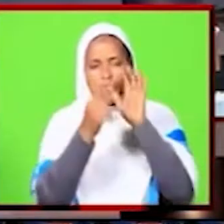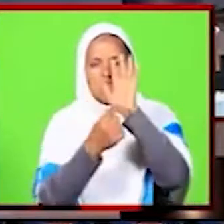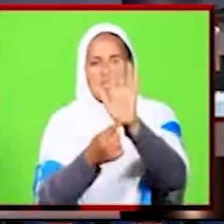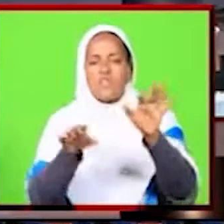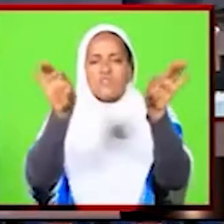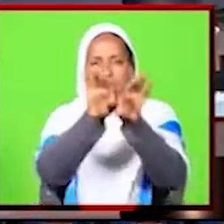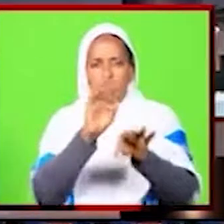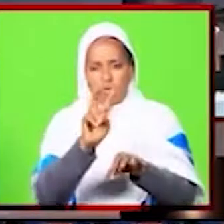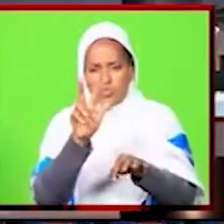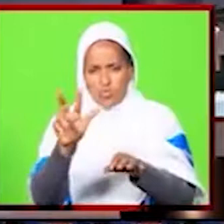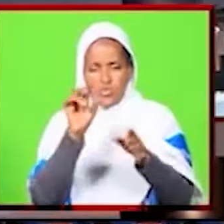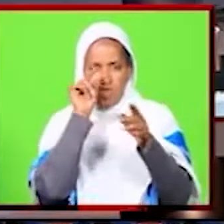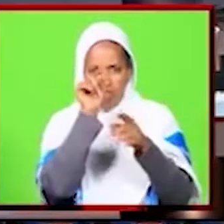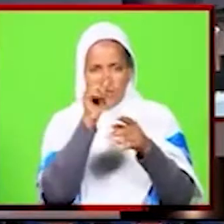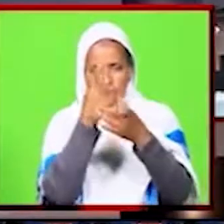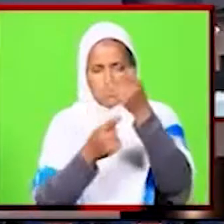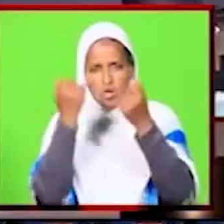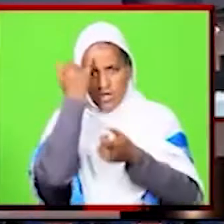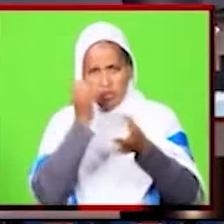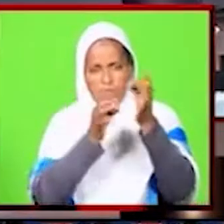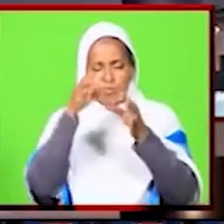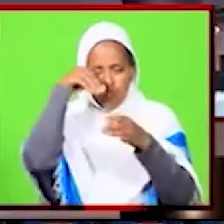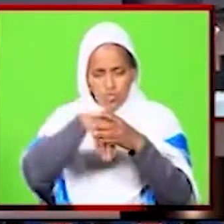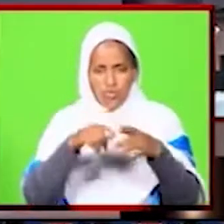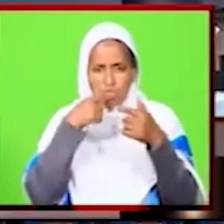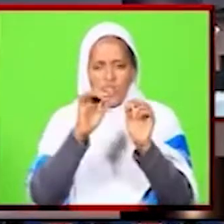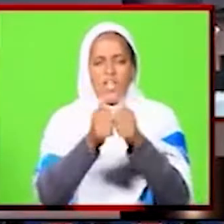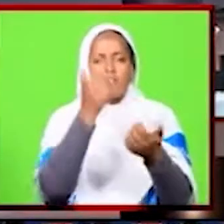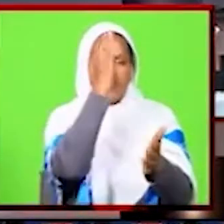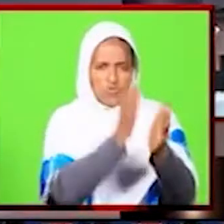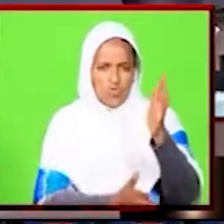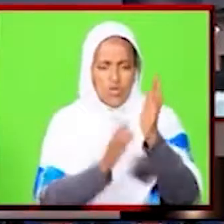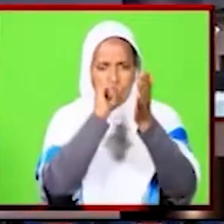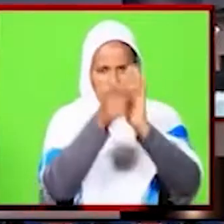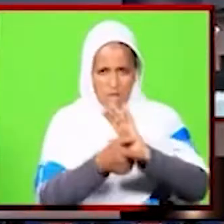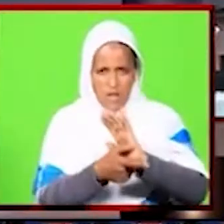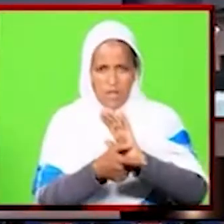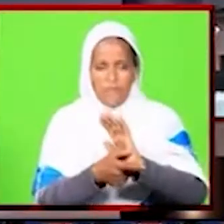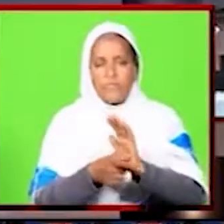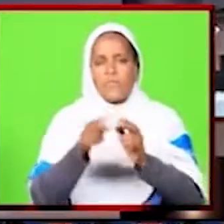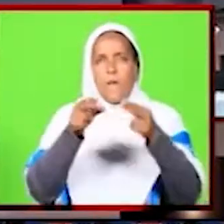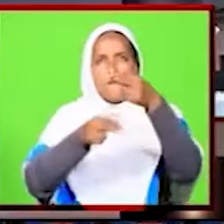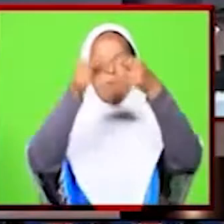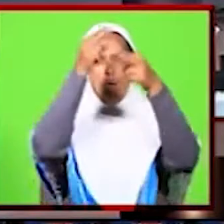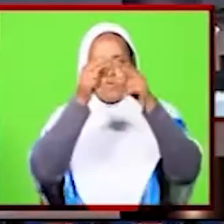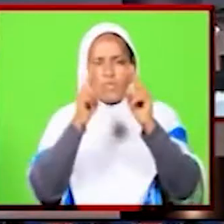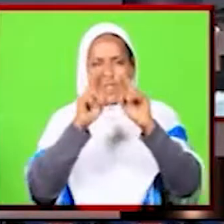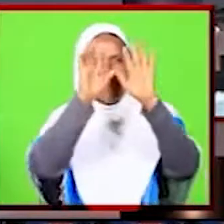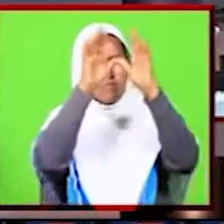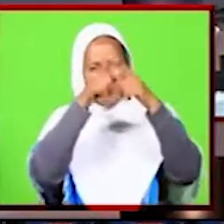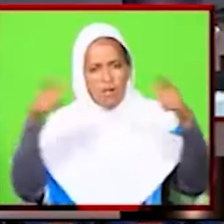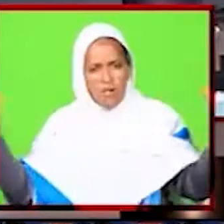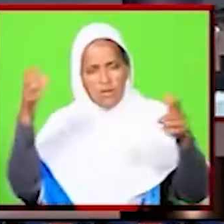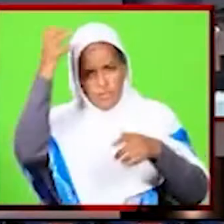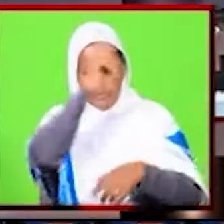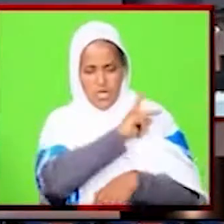ምናልባት ግን ትንሽ ማሳያ ካስፈለገ አንድ ሁለት ሶስት ነጥቦችን ብቻ ላንሳ። በውስጡ የተነገሩ ትንቢቶች እንዴት እንደተፈጸሙ ለምሳሌ ባቢሎን በጣም